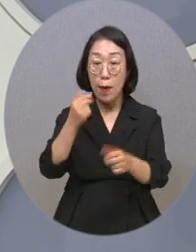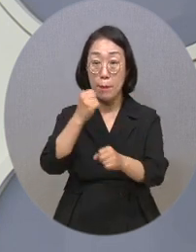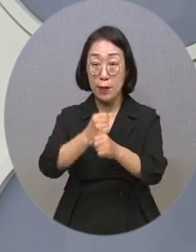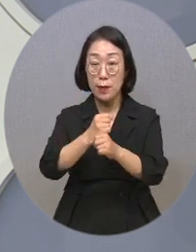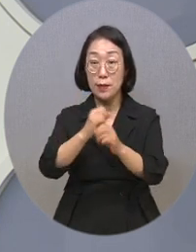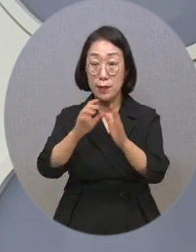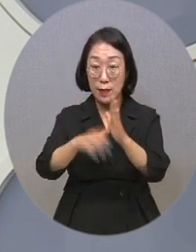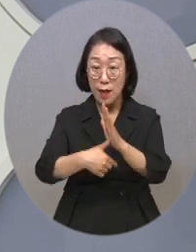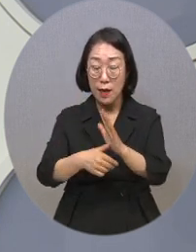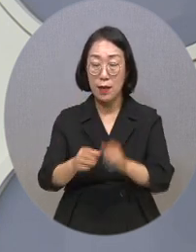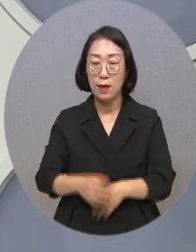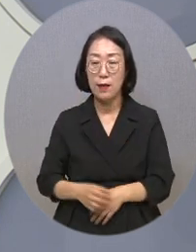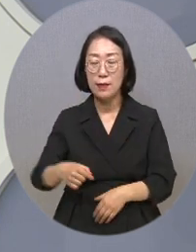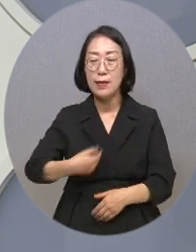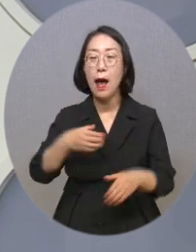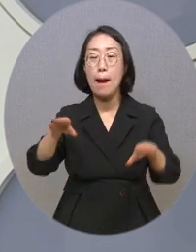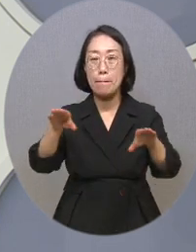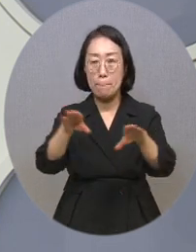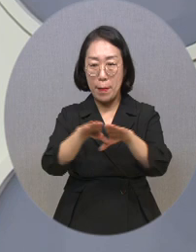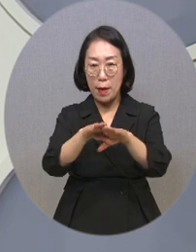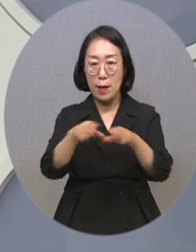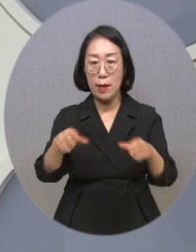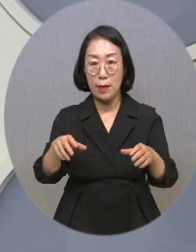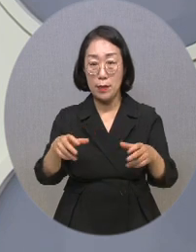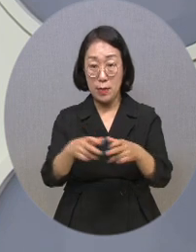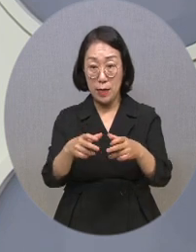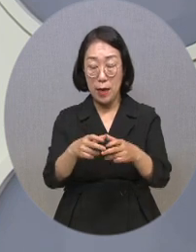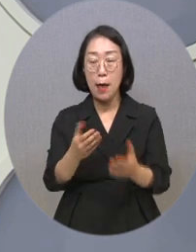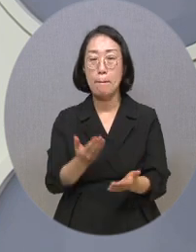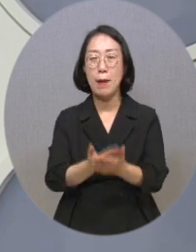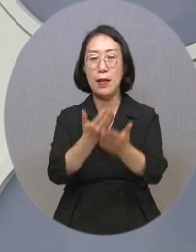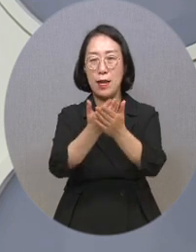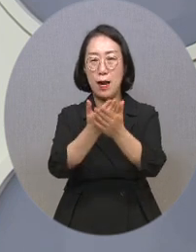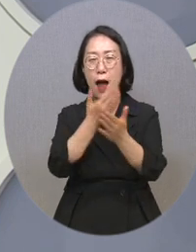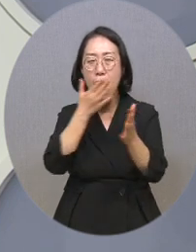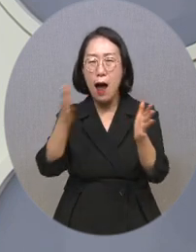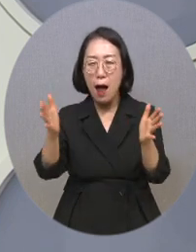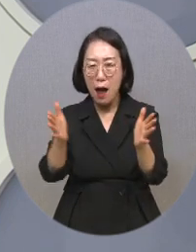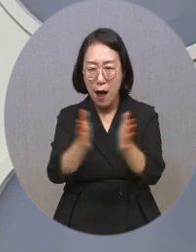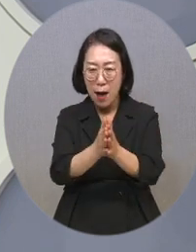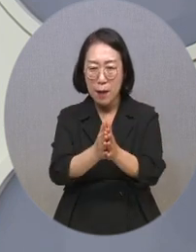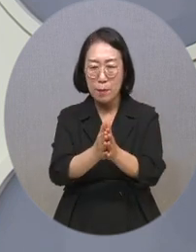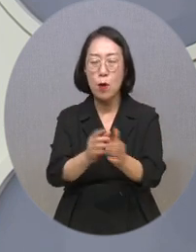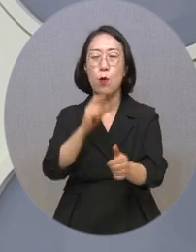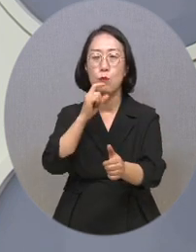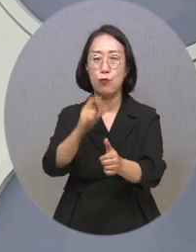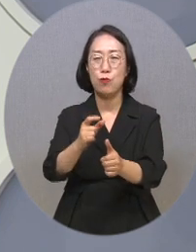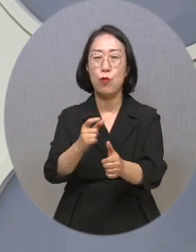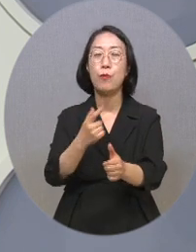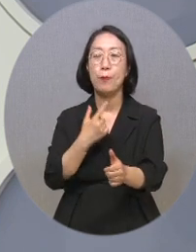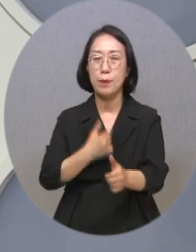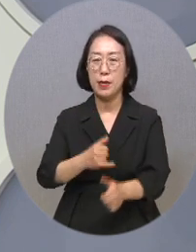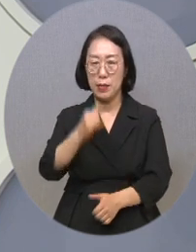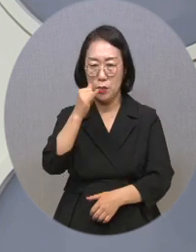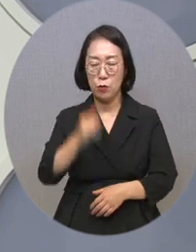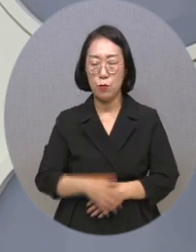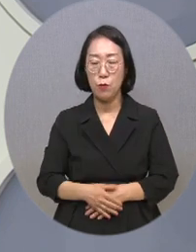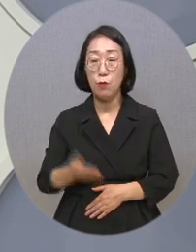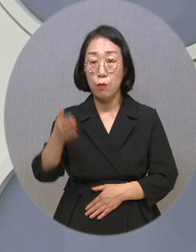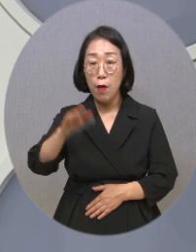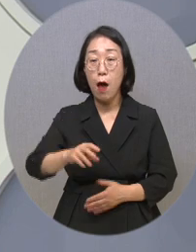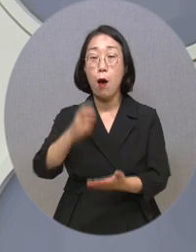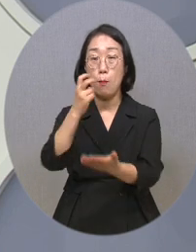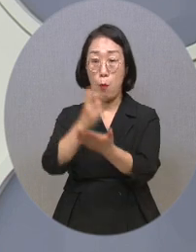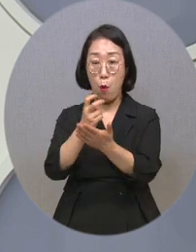즈음에서는 그 자폐성 장애를 발달 장애라고 속칭해서 부른 적도 있었습니다. 네. 근데 이제 이미 이제